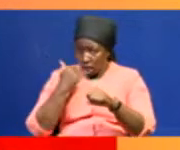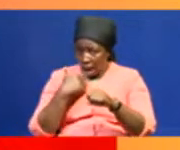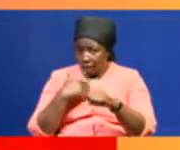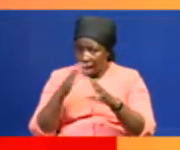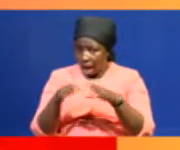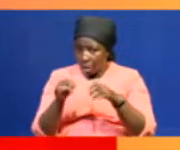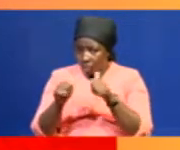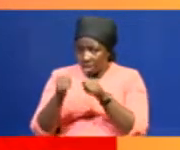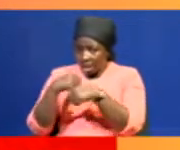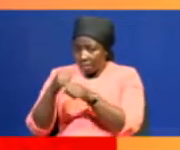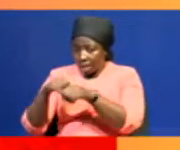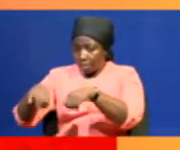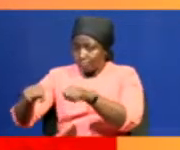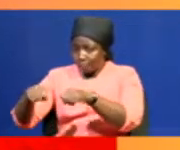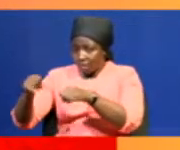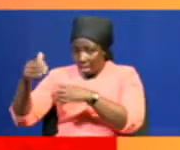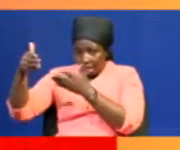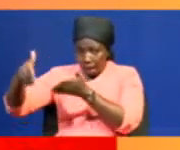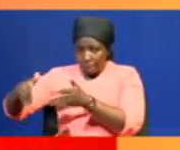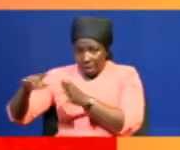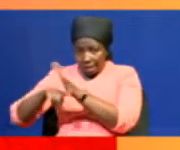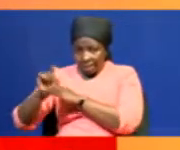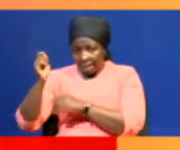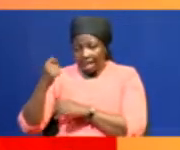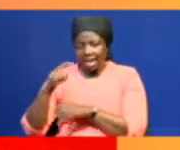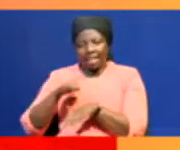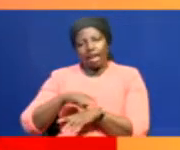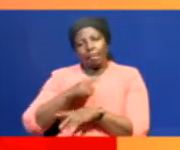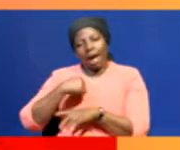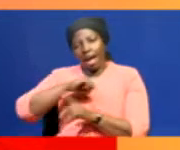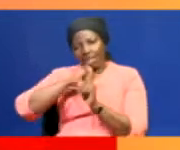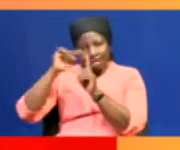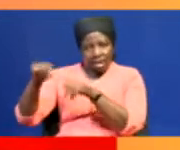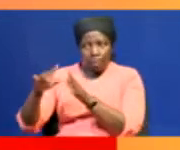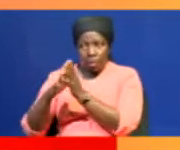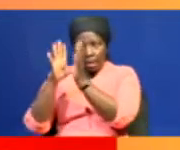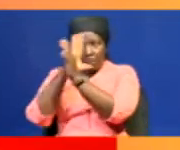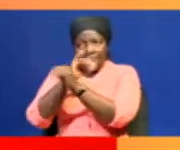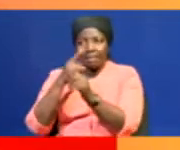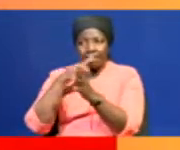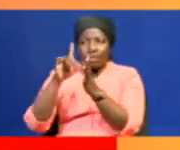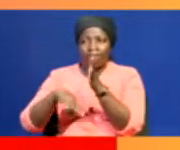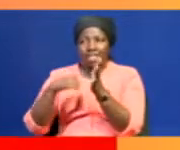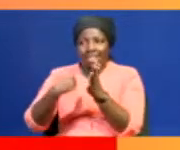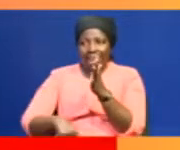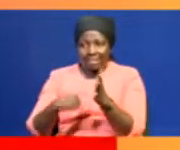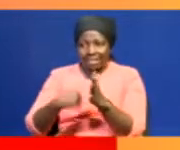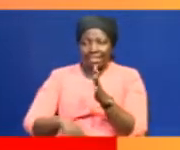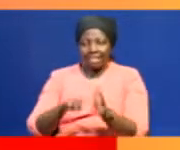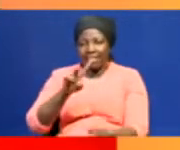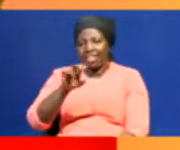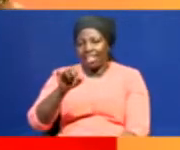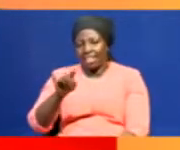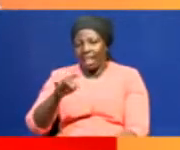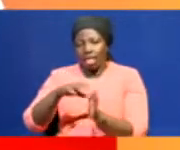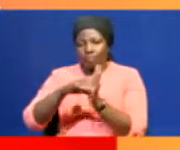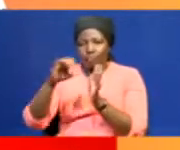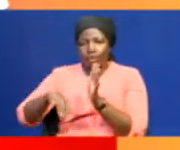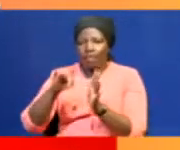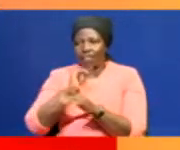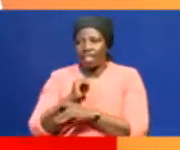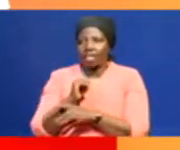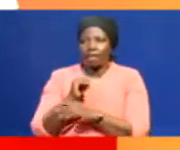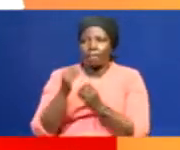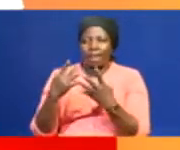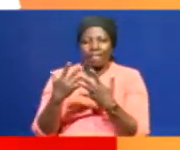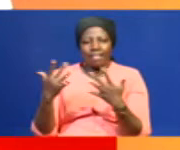pikipiki za umeme hapa mmoja hapo. Tulipokuwa pale na rais alisema kwamba ametoa taxes na duties na VAT kwa vitu mingi sana, components mingi za